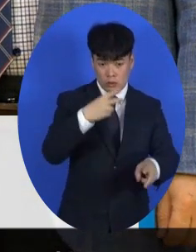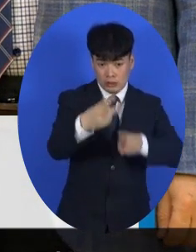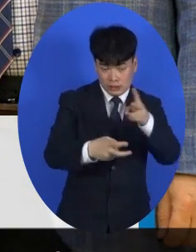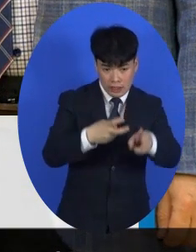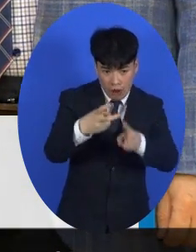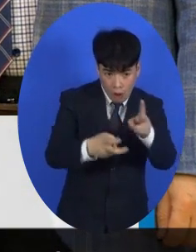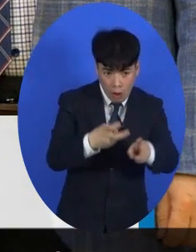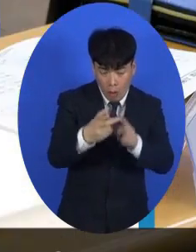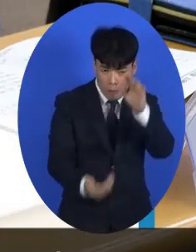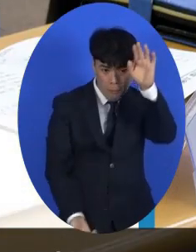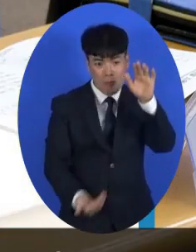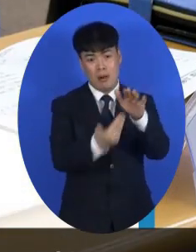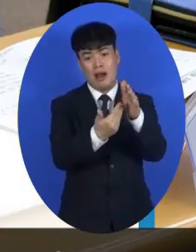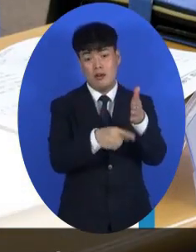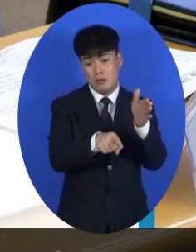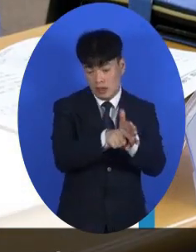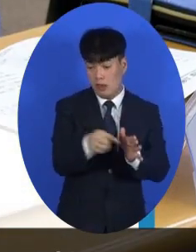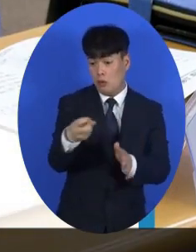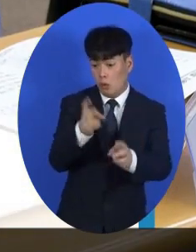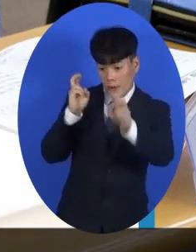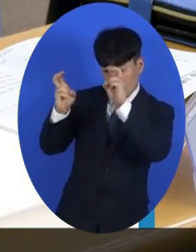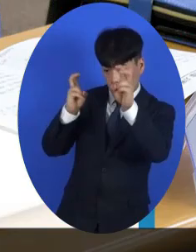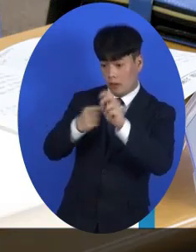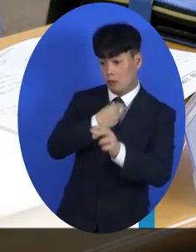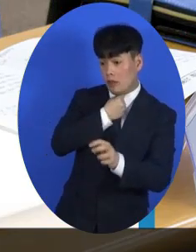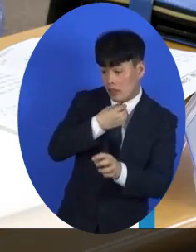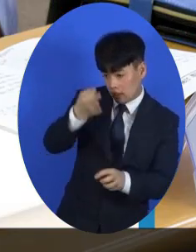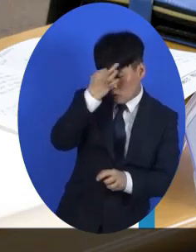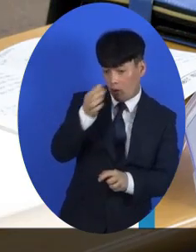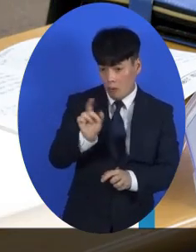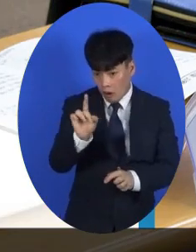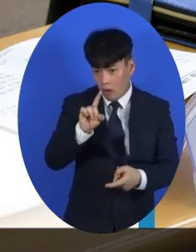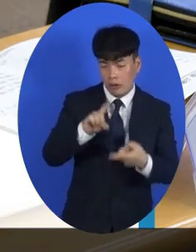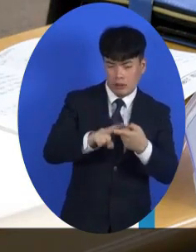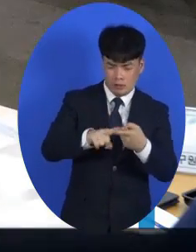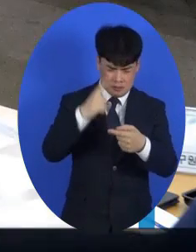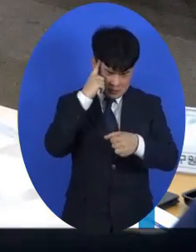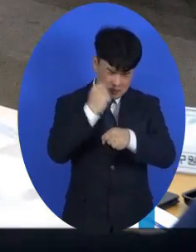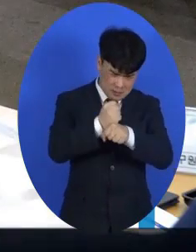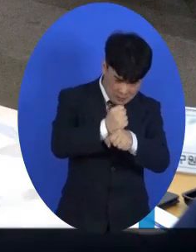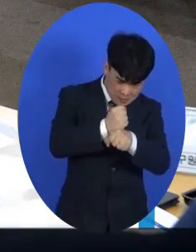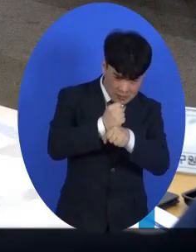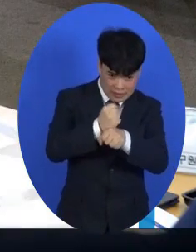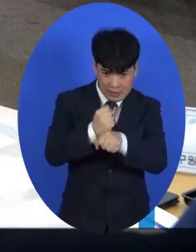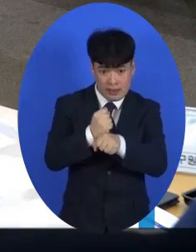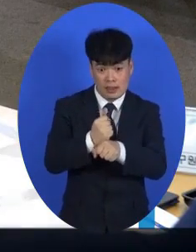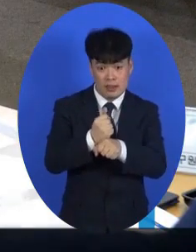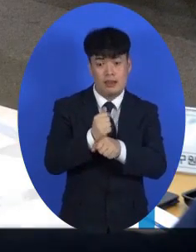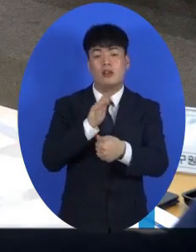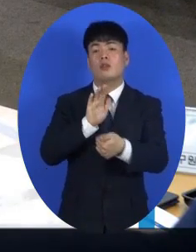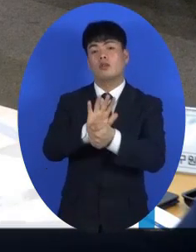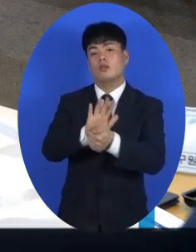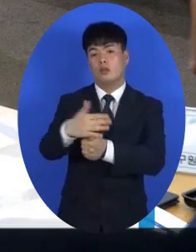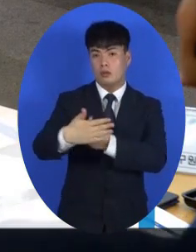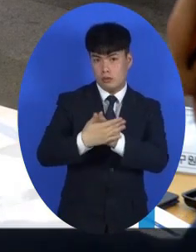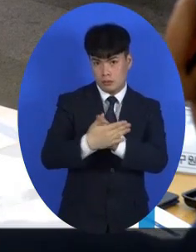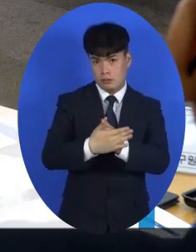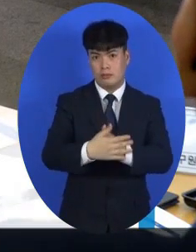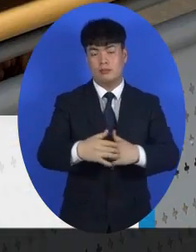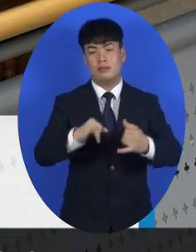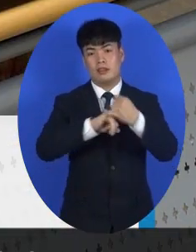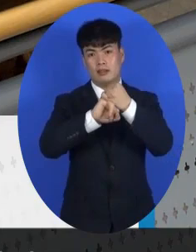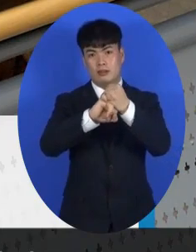사업화에 행정적 지원과 기업이 필요로 하는 기술에 적극 지원하는 등 과학기술 사업화를 위해 상호 협력하기로